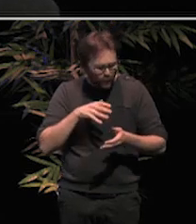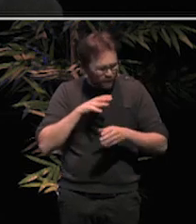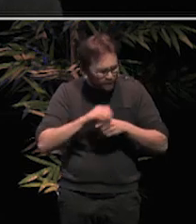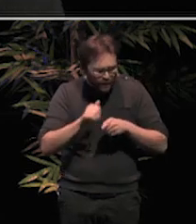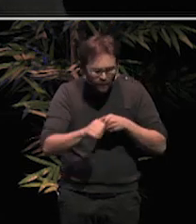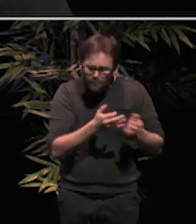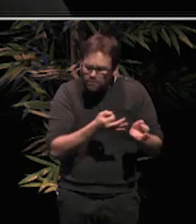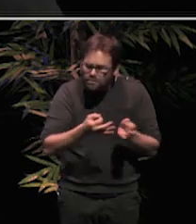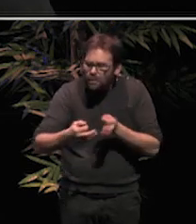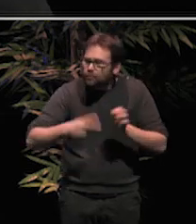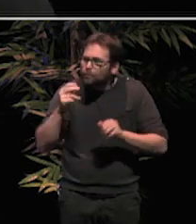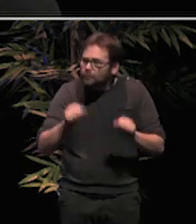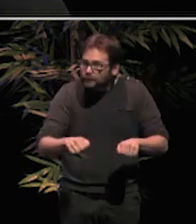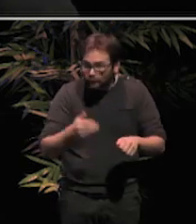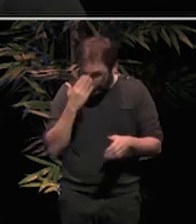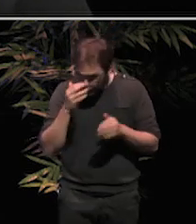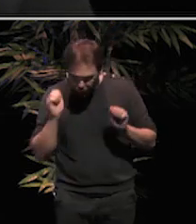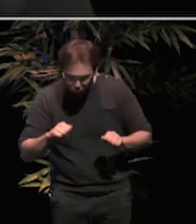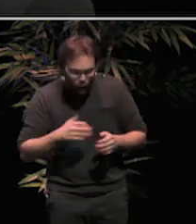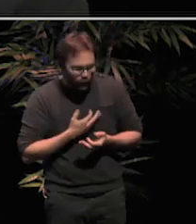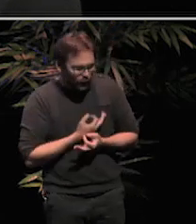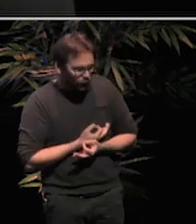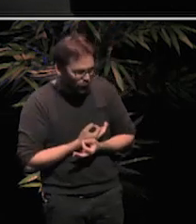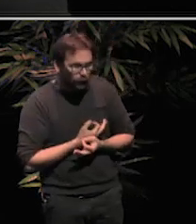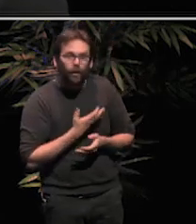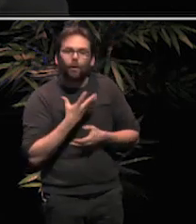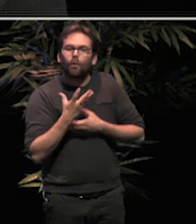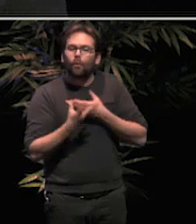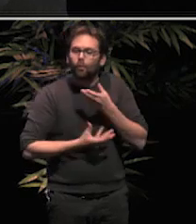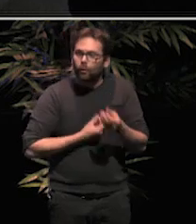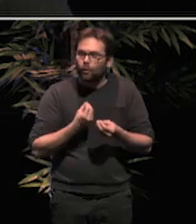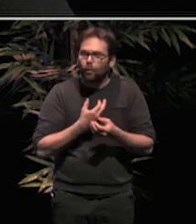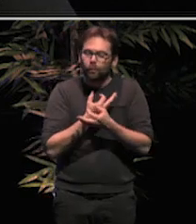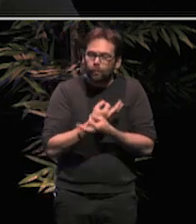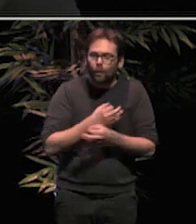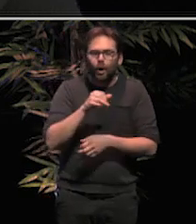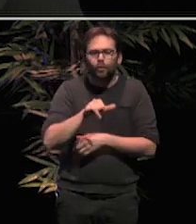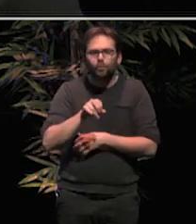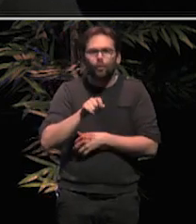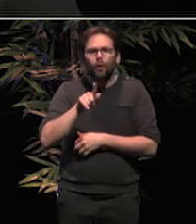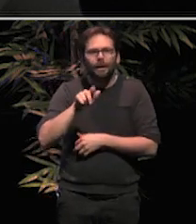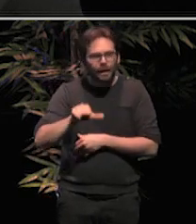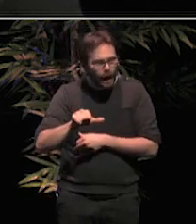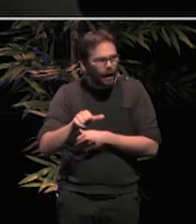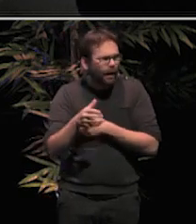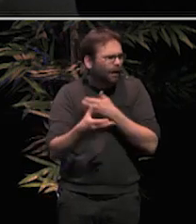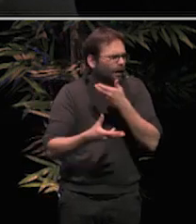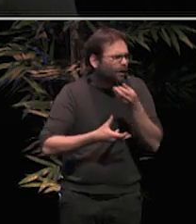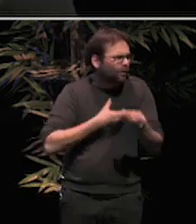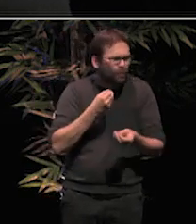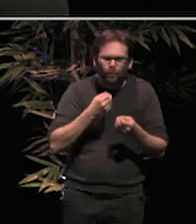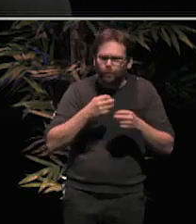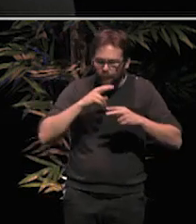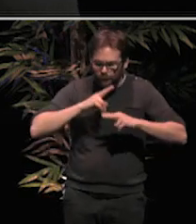possible, en tout cas quand c'est possible, soit la méditation ou méditation, yoga, et tout ce qui peut être exercice